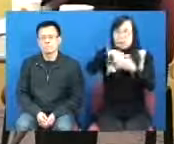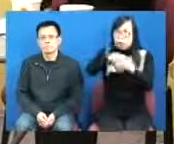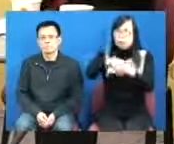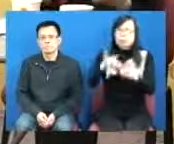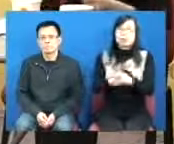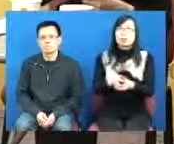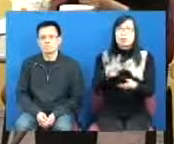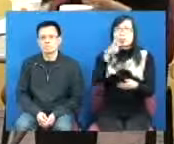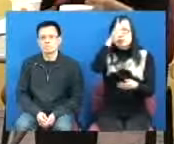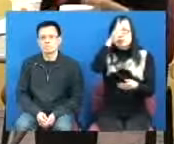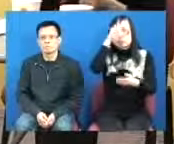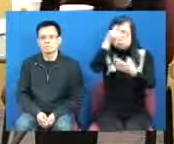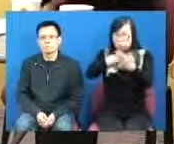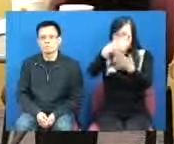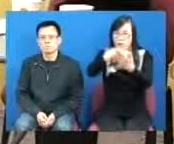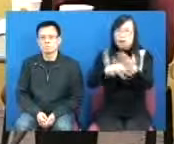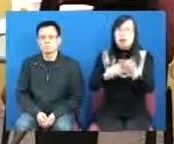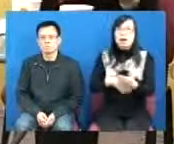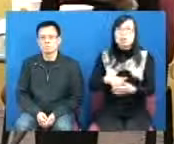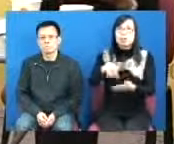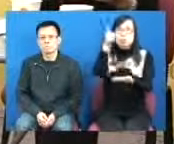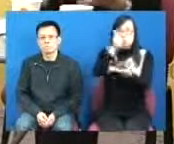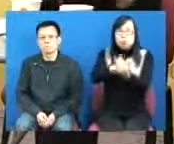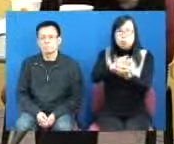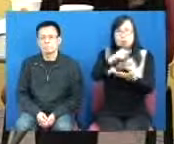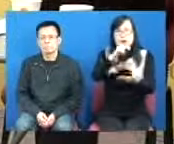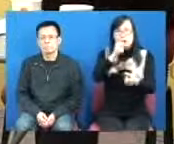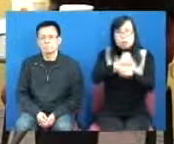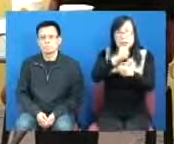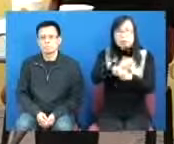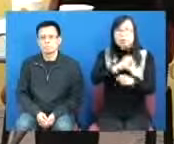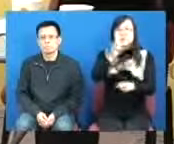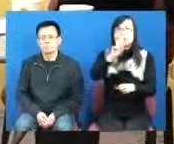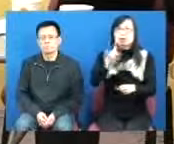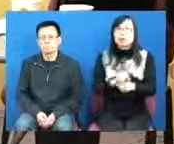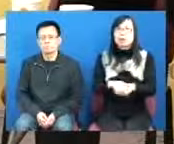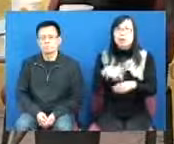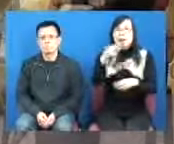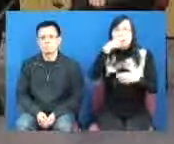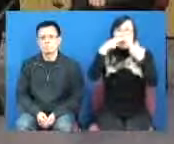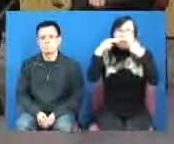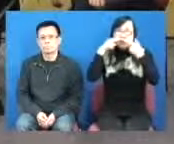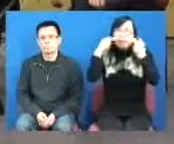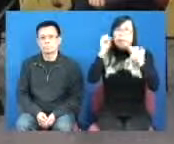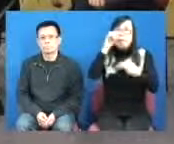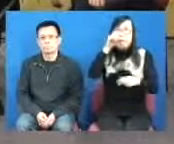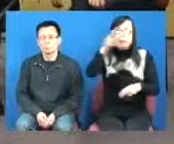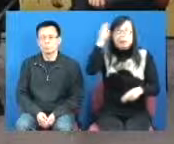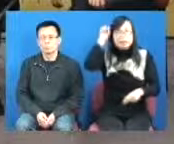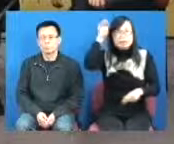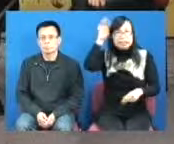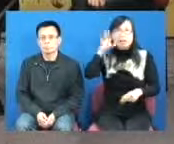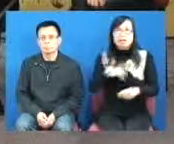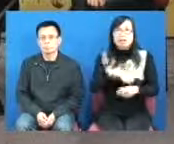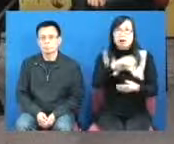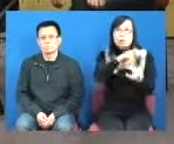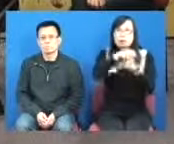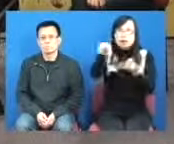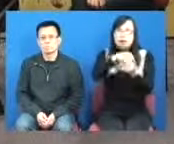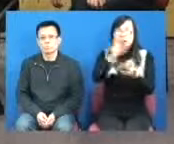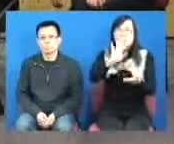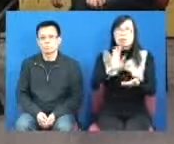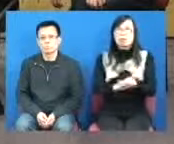政綱你知道他上了位之後他會做什麼而不是到時留騷不留騷到時會炒雜最後消